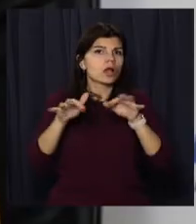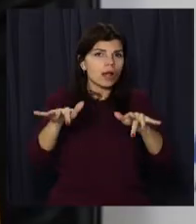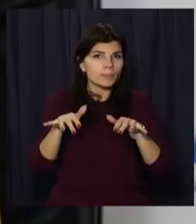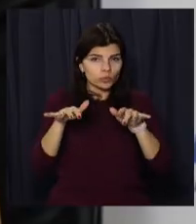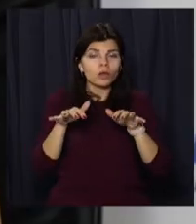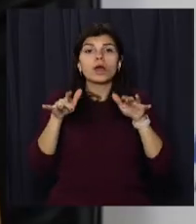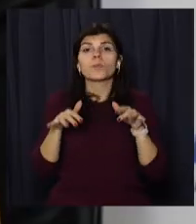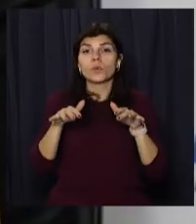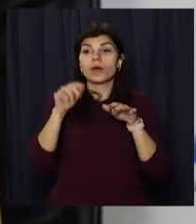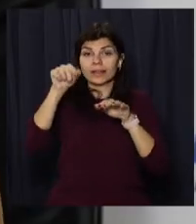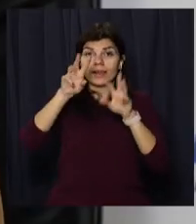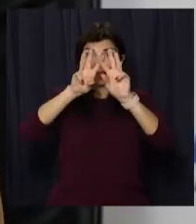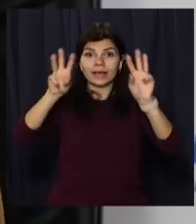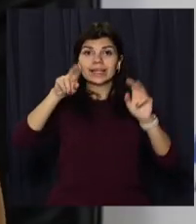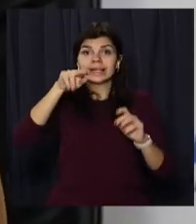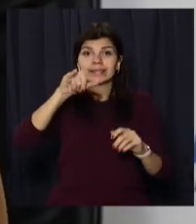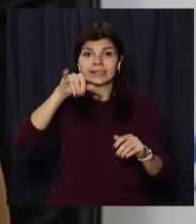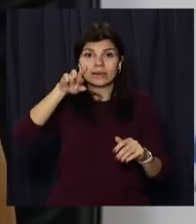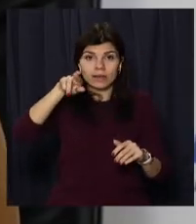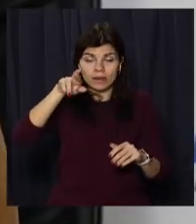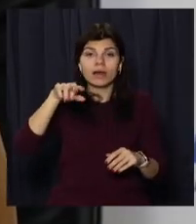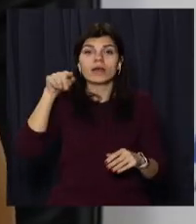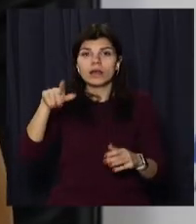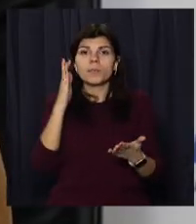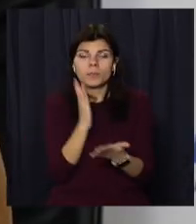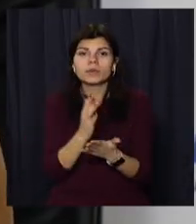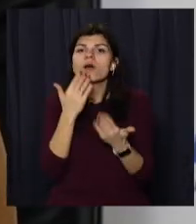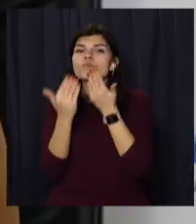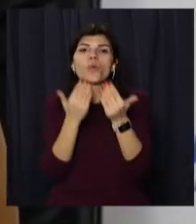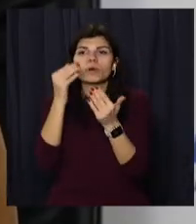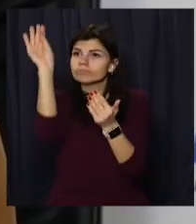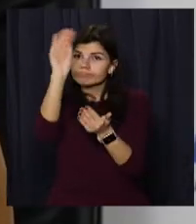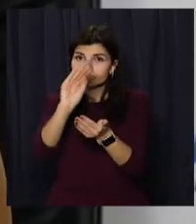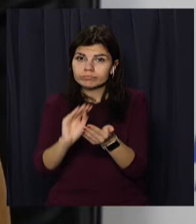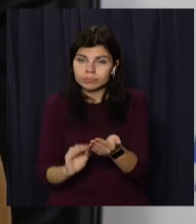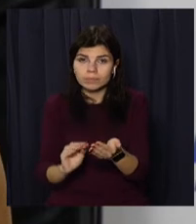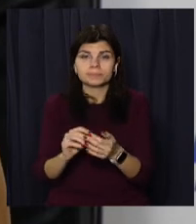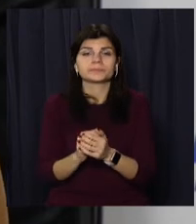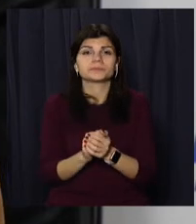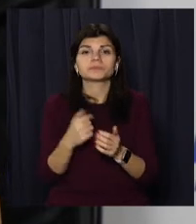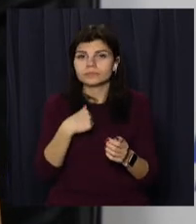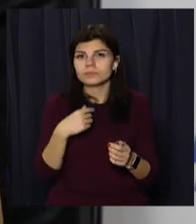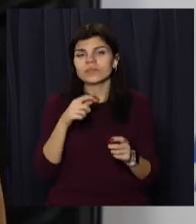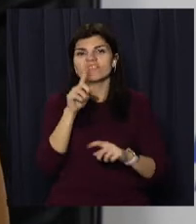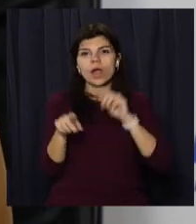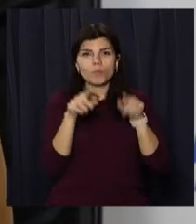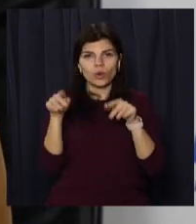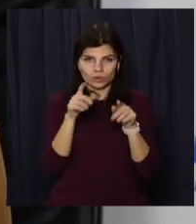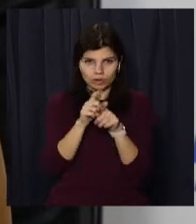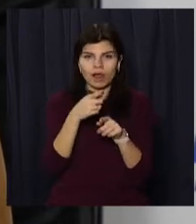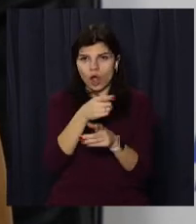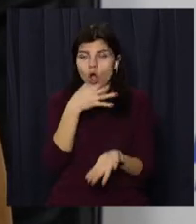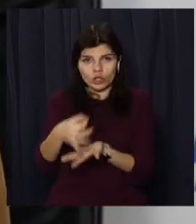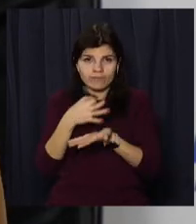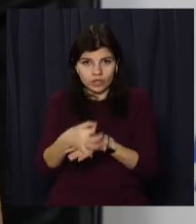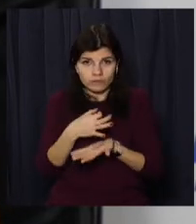На порталі «Дія» запитання здаються в анкетному варіанті, тобто ми відповідаємо на запитання і вже на основі